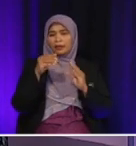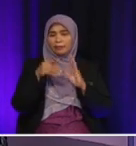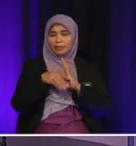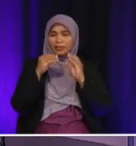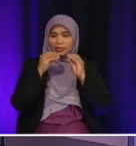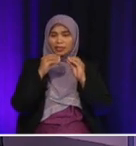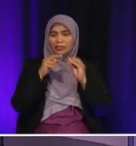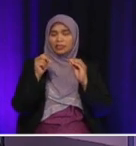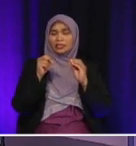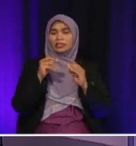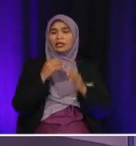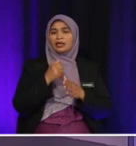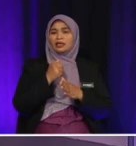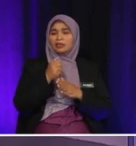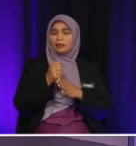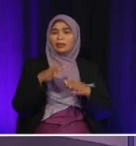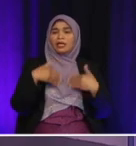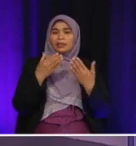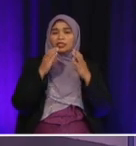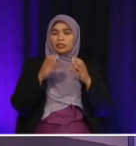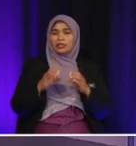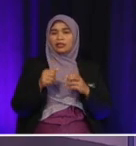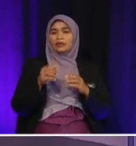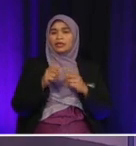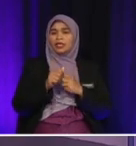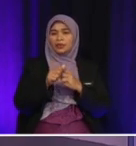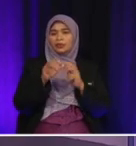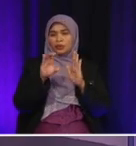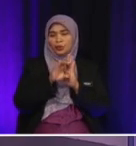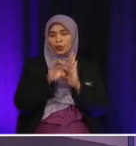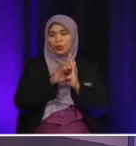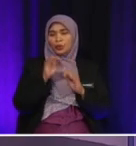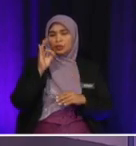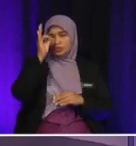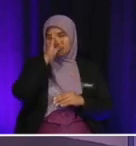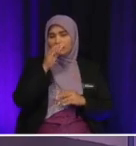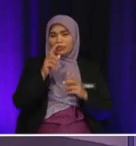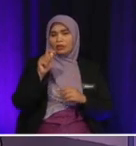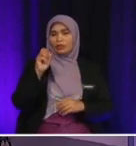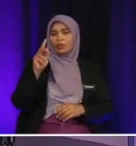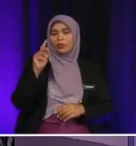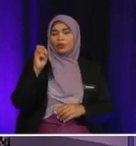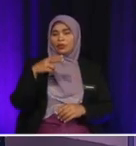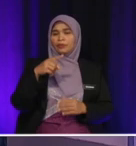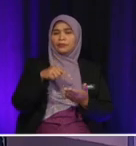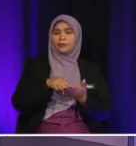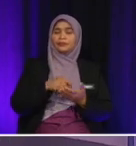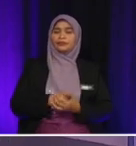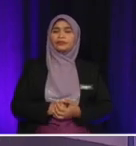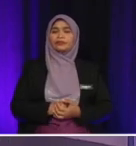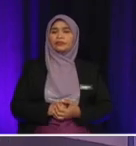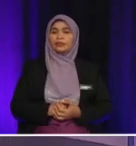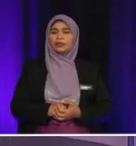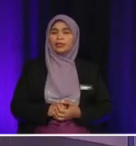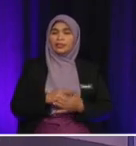bagaimana cara Anda mencontohi sifat-sifat tokoh-tokoh ini Cuba kita lihat ini adalah